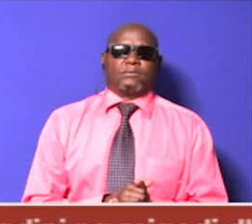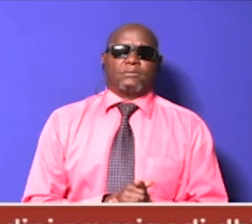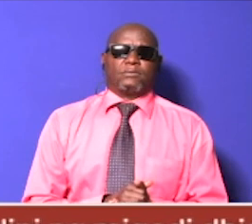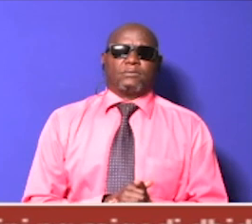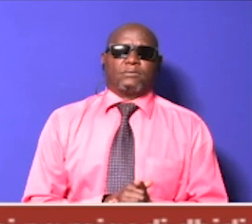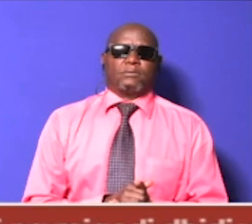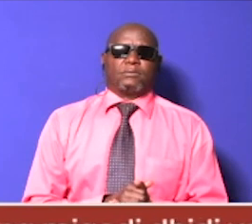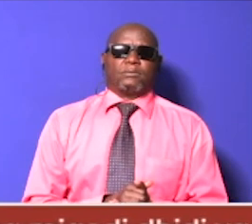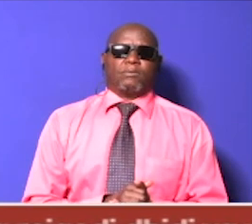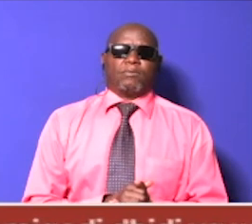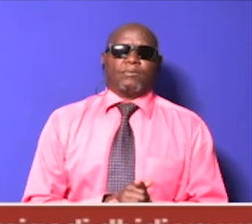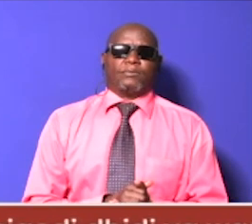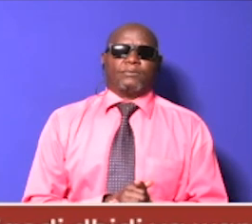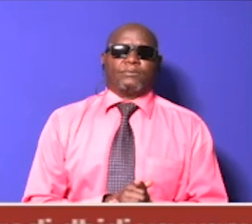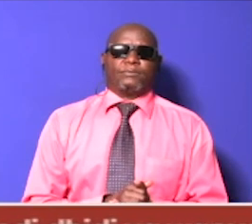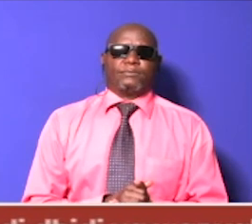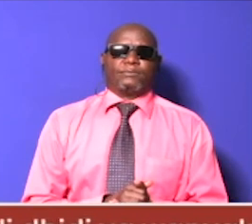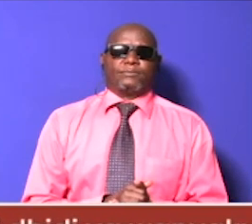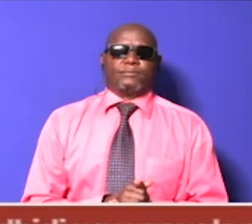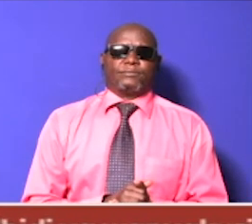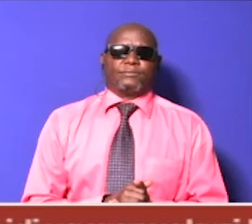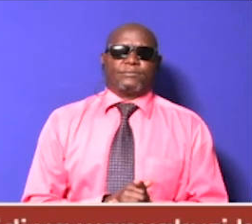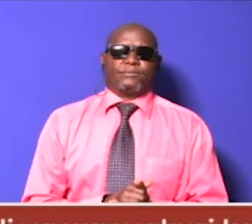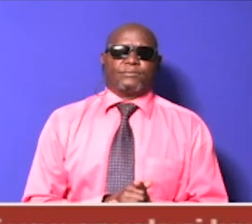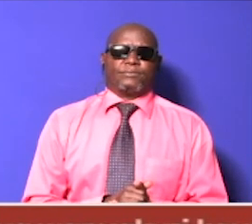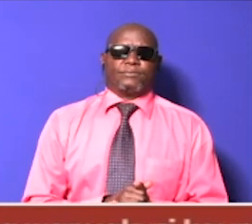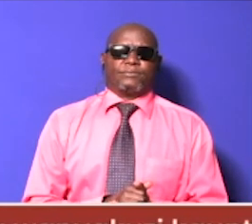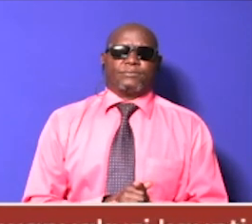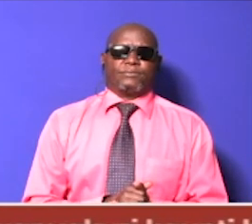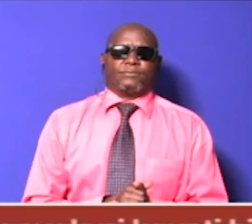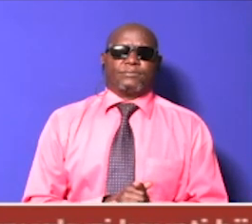utalii ambayo imesemwa hapa na mwenyekiti wenu kwa sehemu hii.